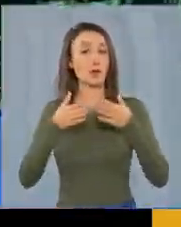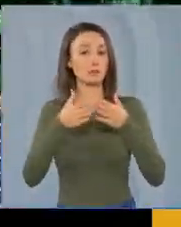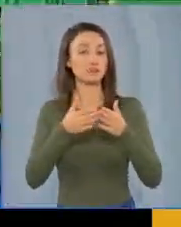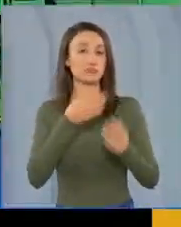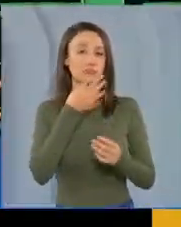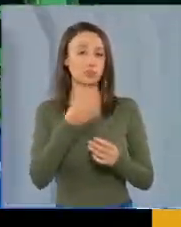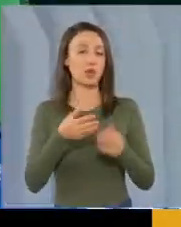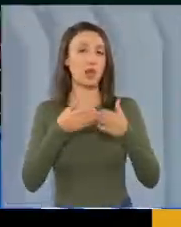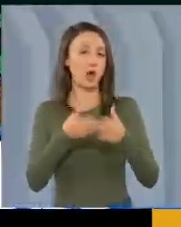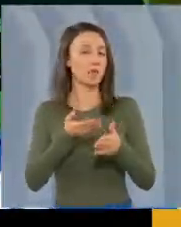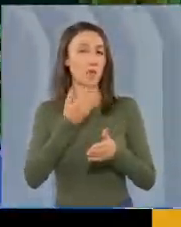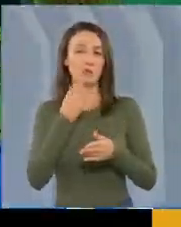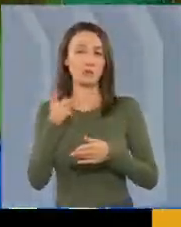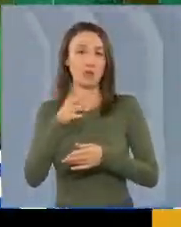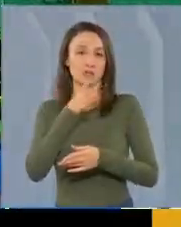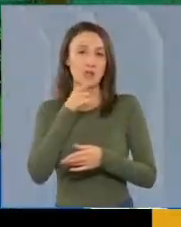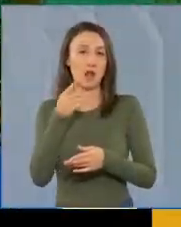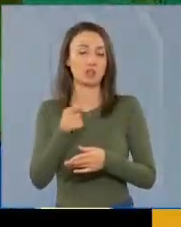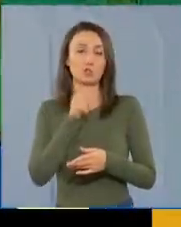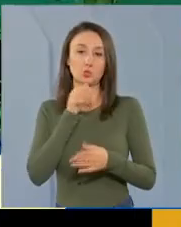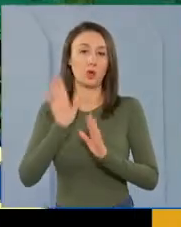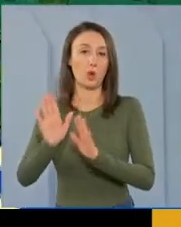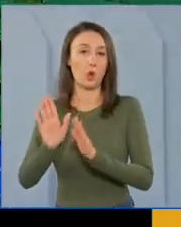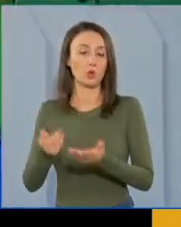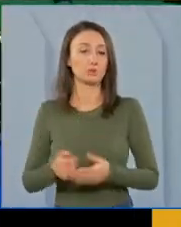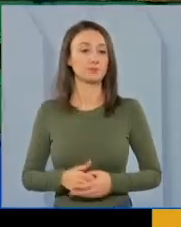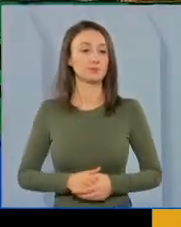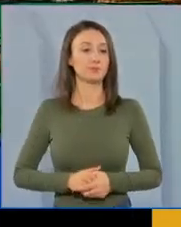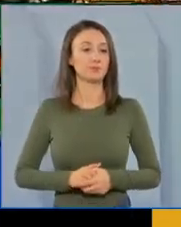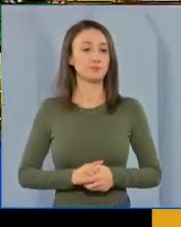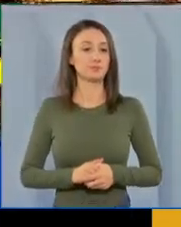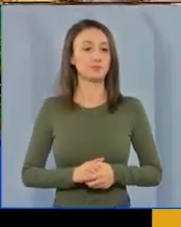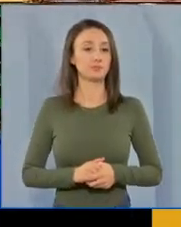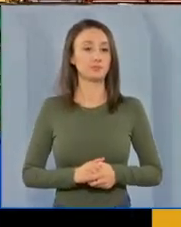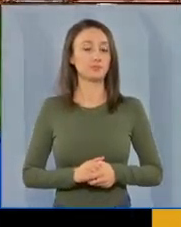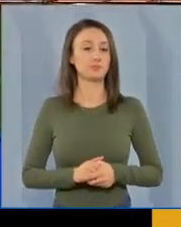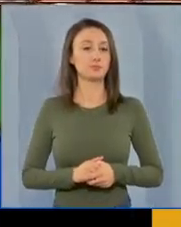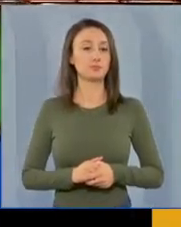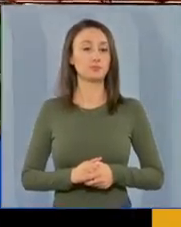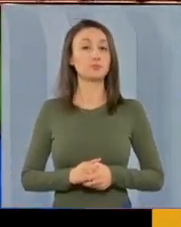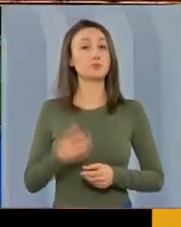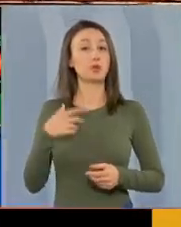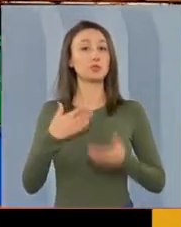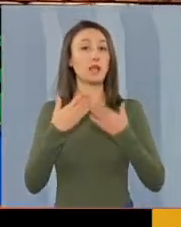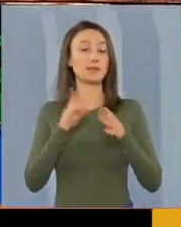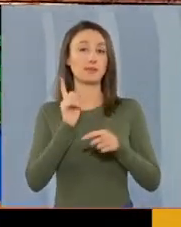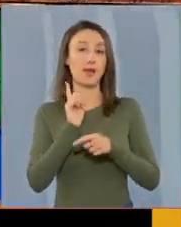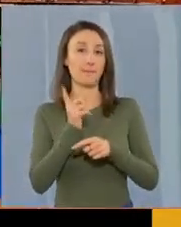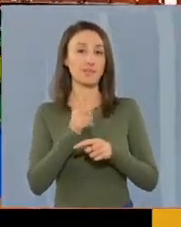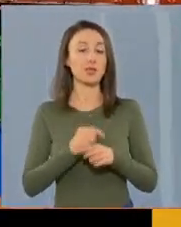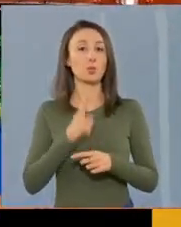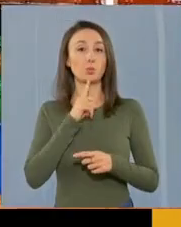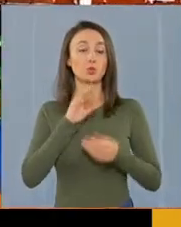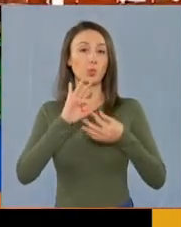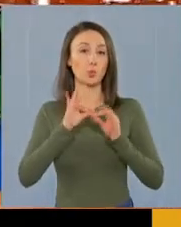precizat că nava nu era israeliană și nici nu aparținea unui israelian în acest context au fost lansate și amenințări un